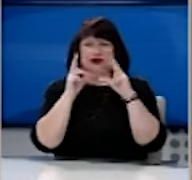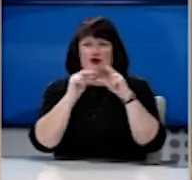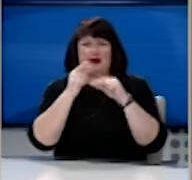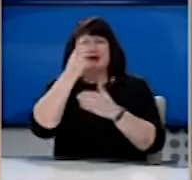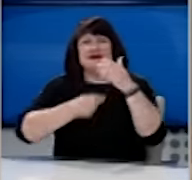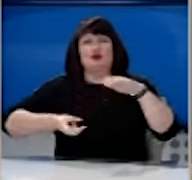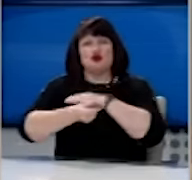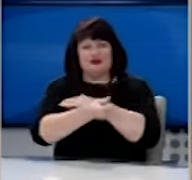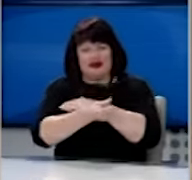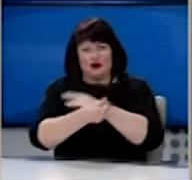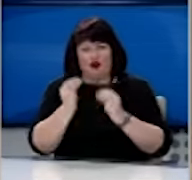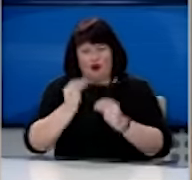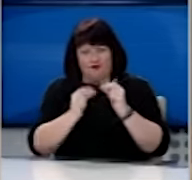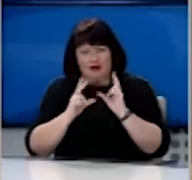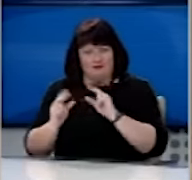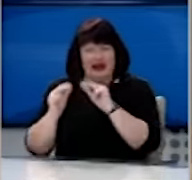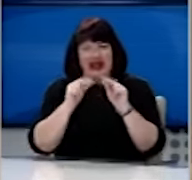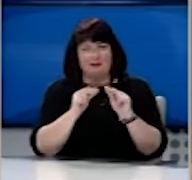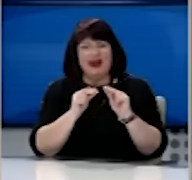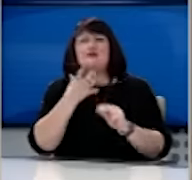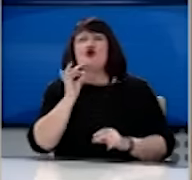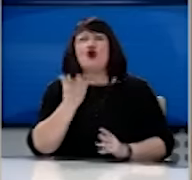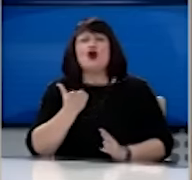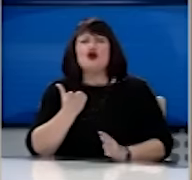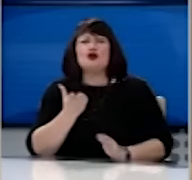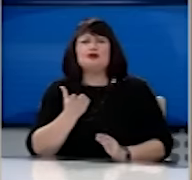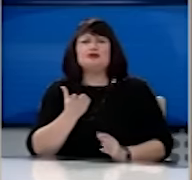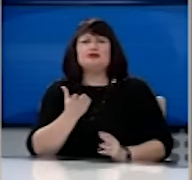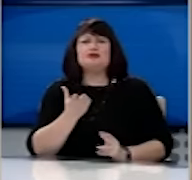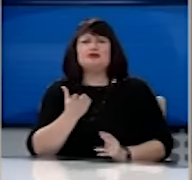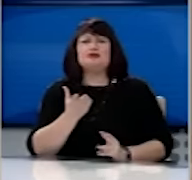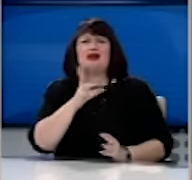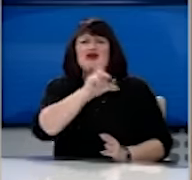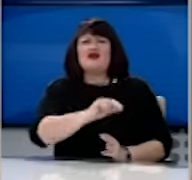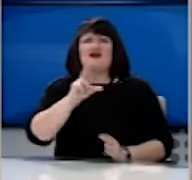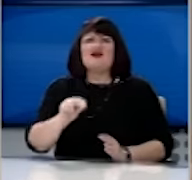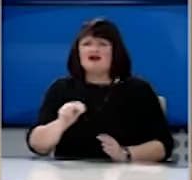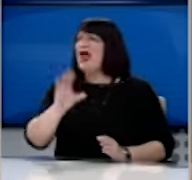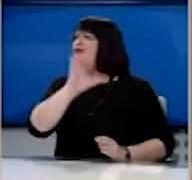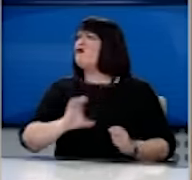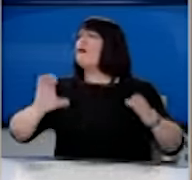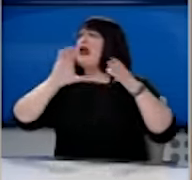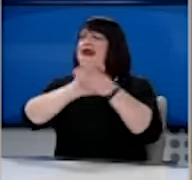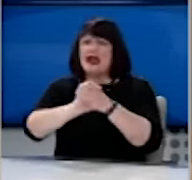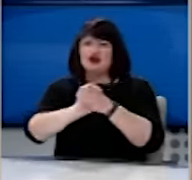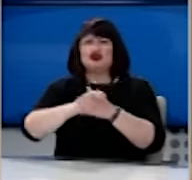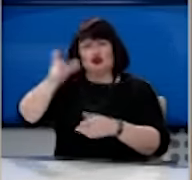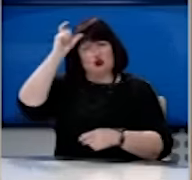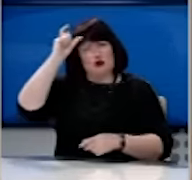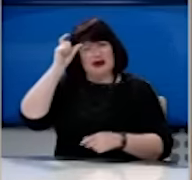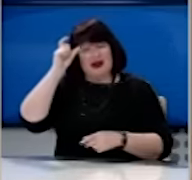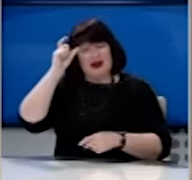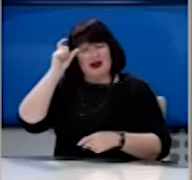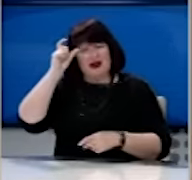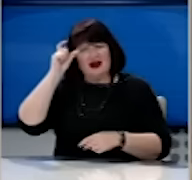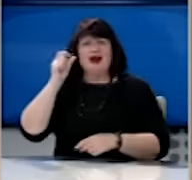προσφυγικό μεταναστευτικό πρόβλημα γίνονται πάλι στη βάση της κοινής δήλωσης Ευρωπαϊκής Ένωσης Τουρκίας σε